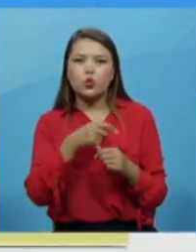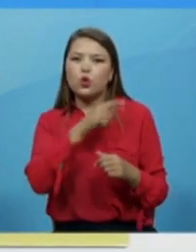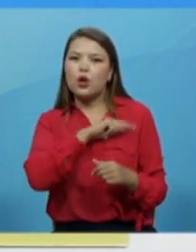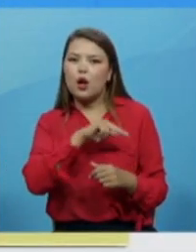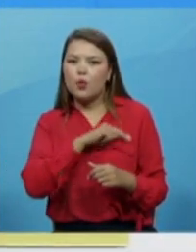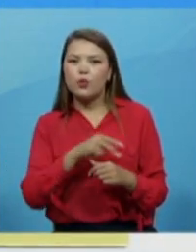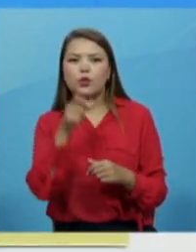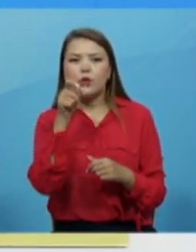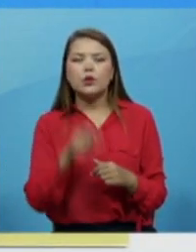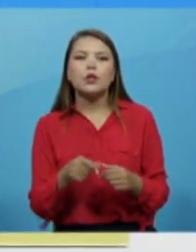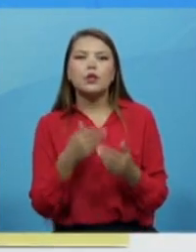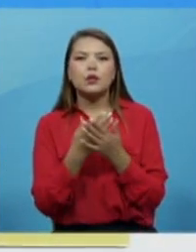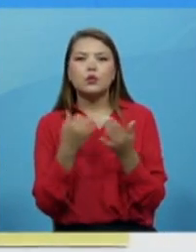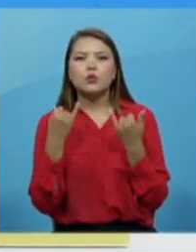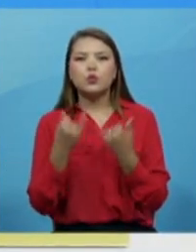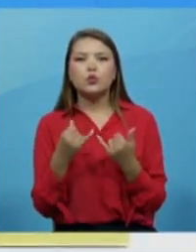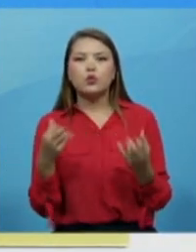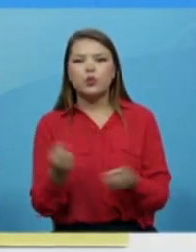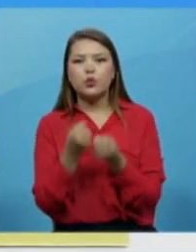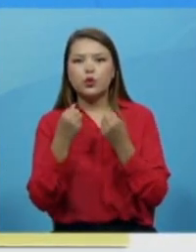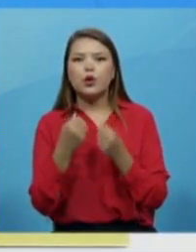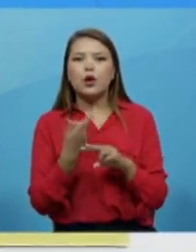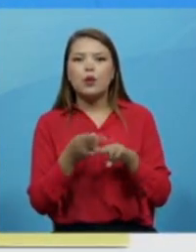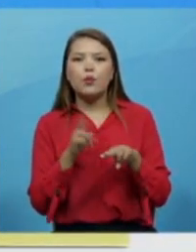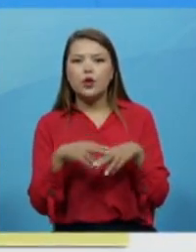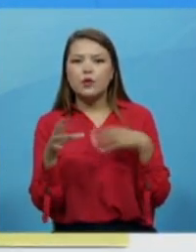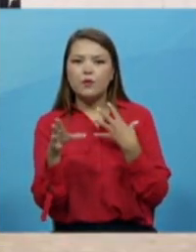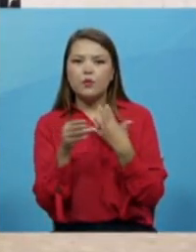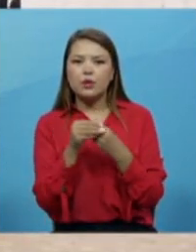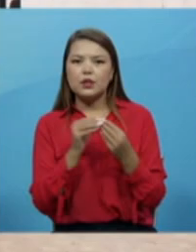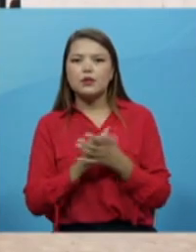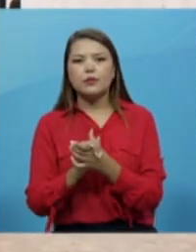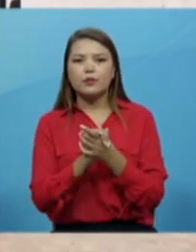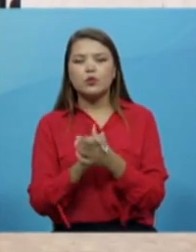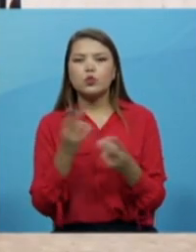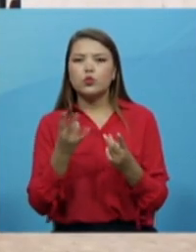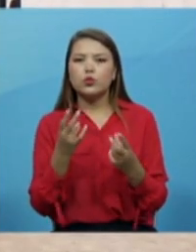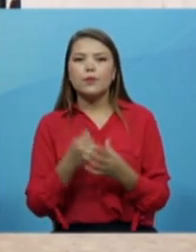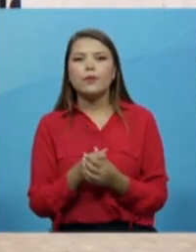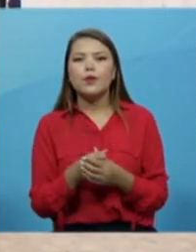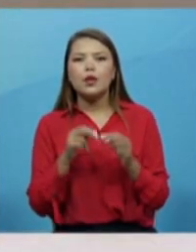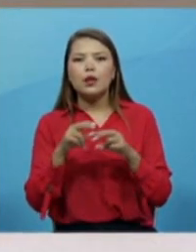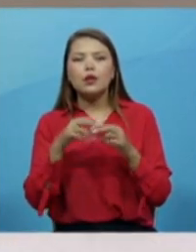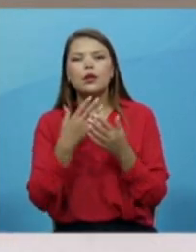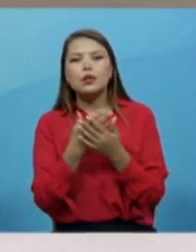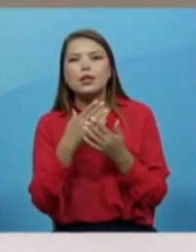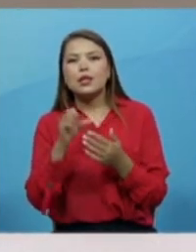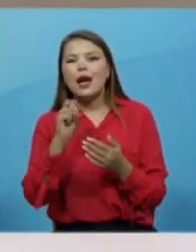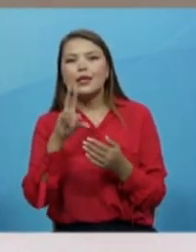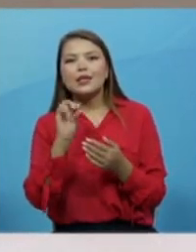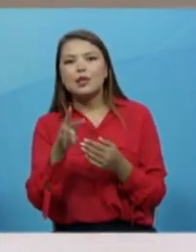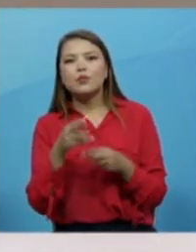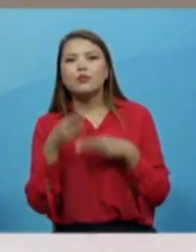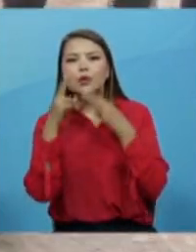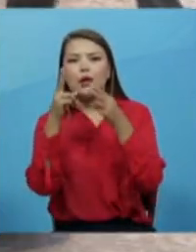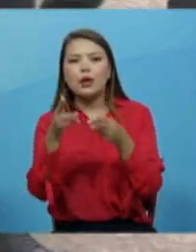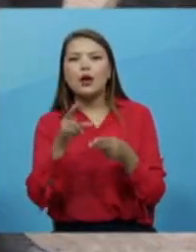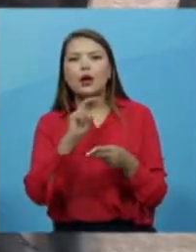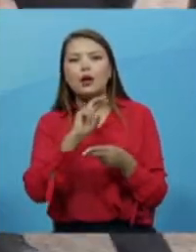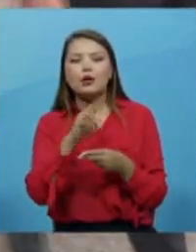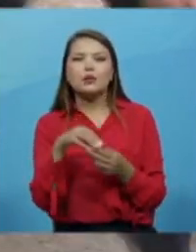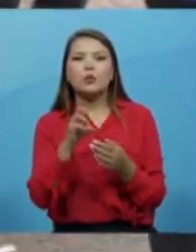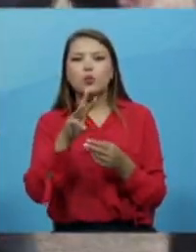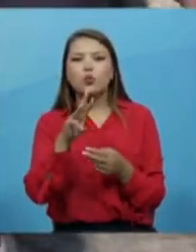қолдаулар дұрыс нәтиже беру керек. Сондықтан бірігіп атқарайық. Бұдан бөлек өңір басшысы Қарағай ауданына жұмыс сапары аясында мұнайшы